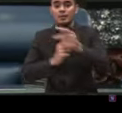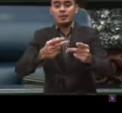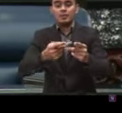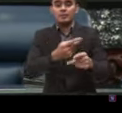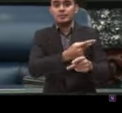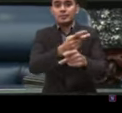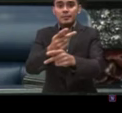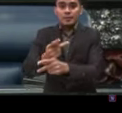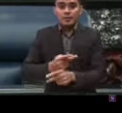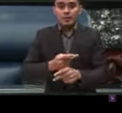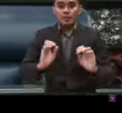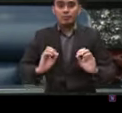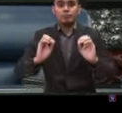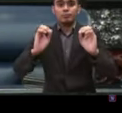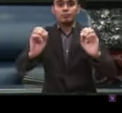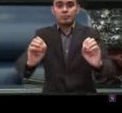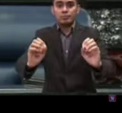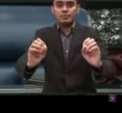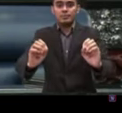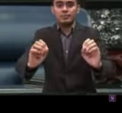kawalan